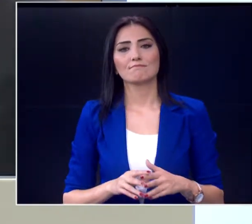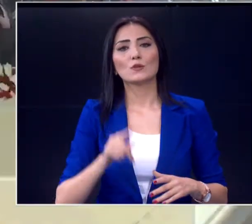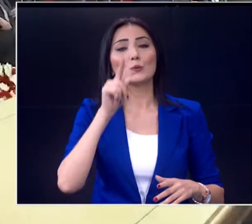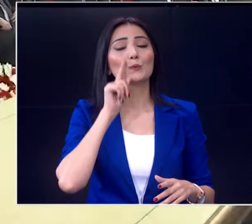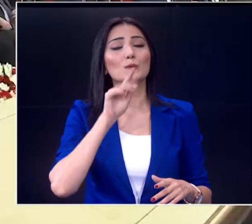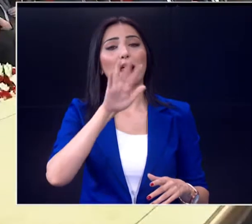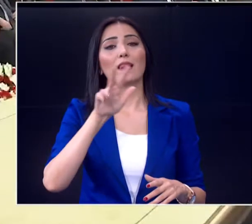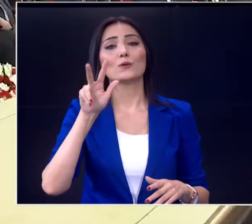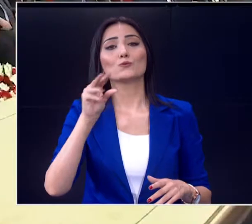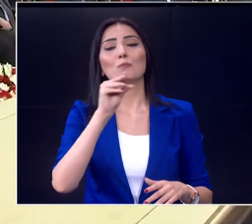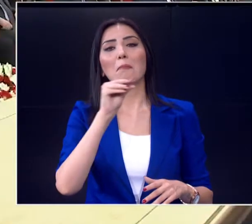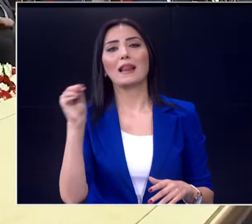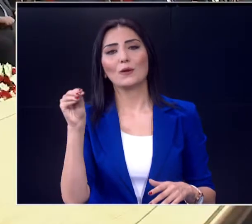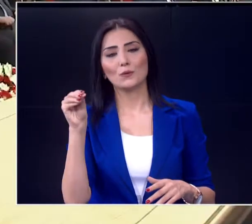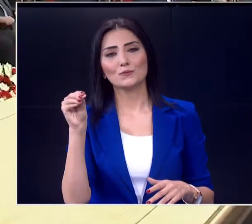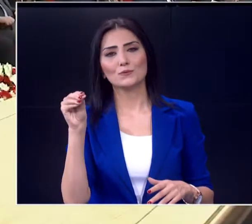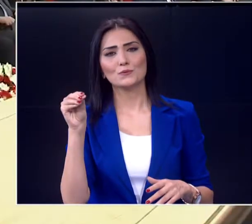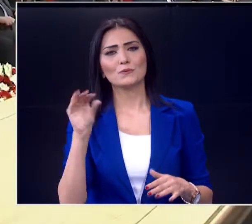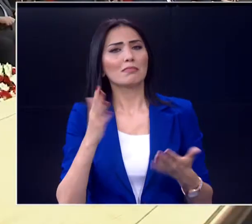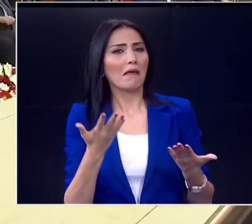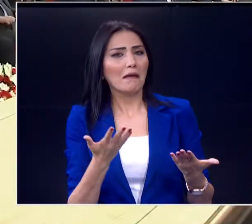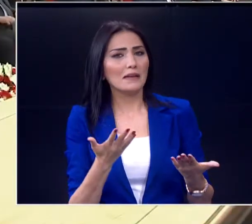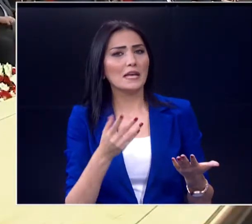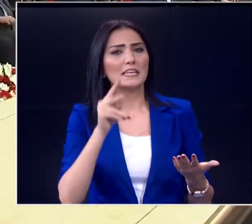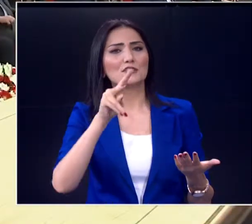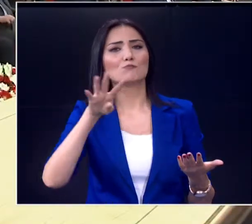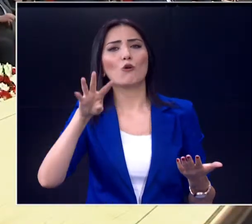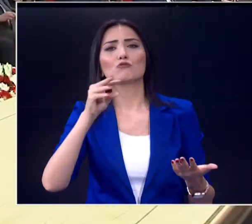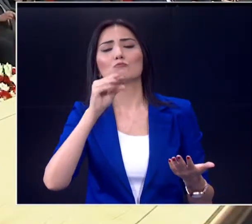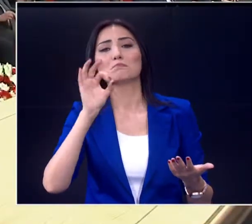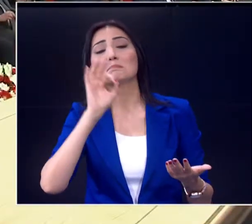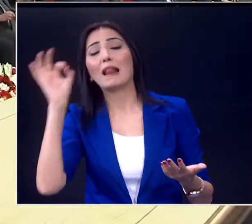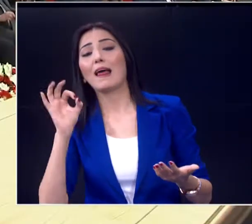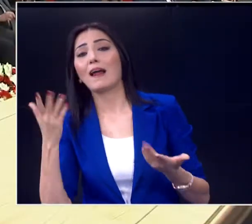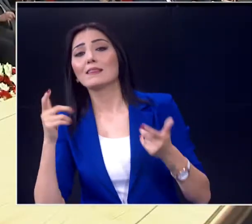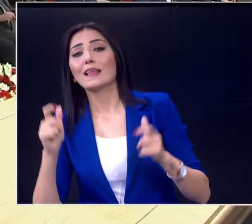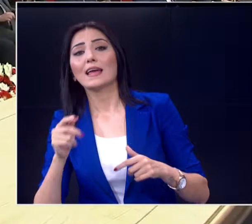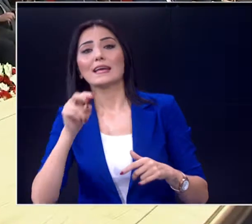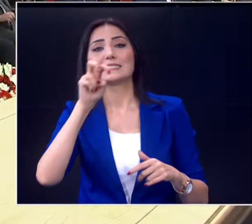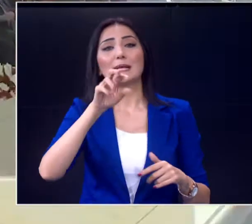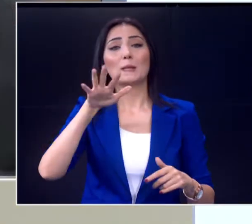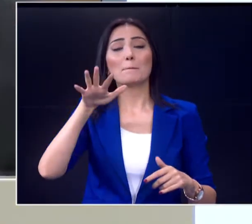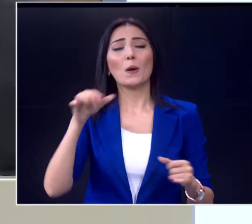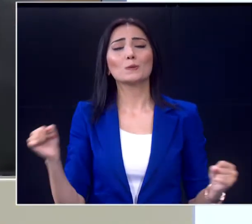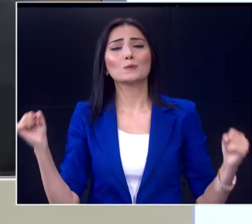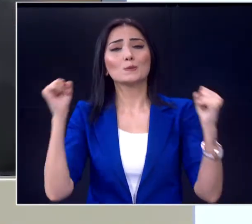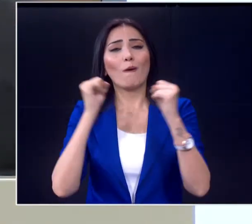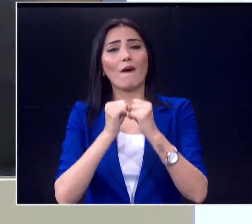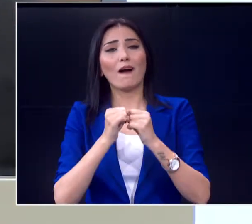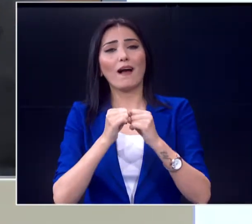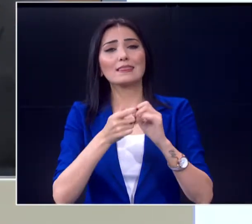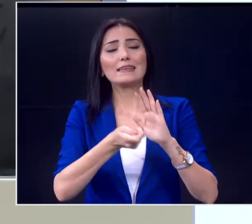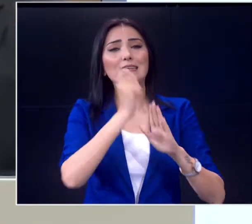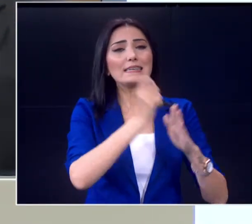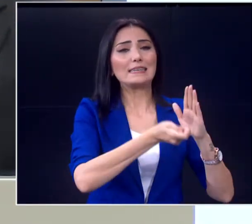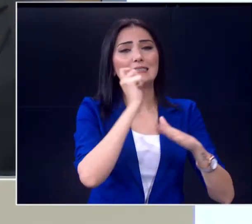153 milyon nere? 24 milyar lira. 85 kat